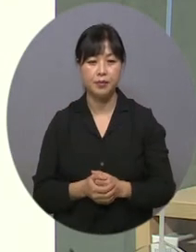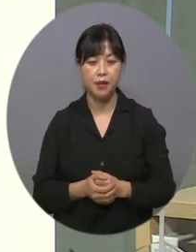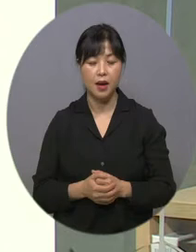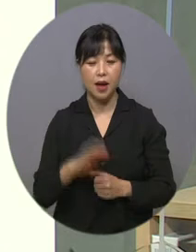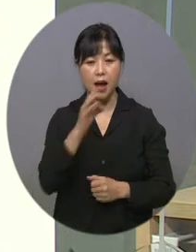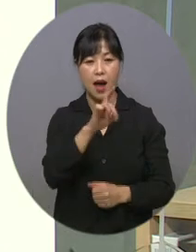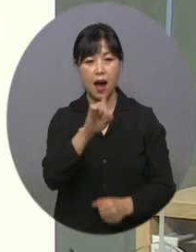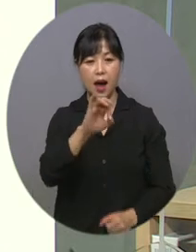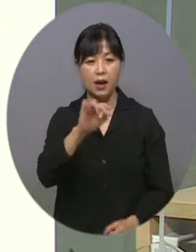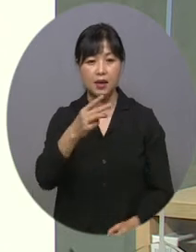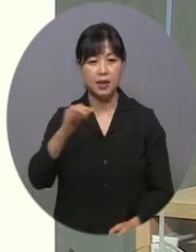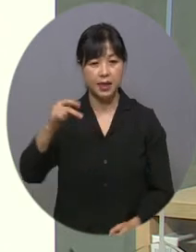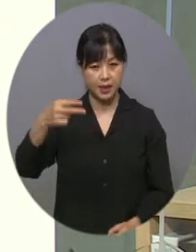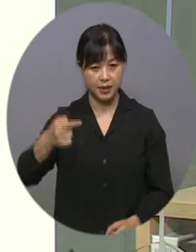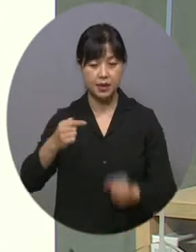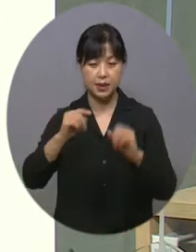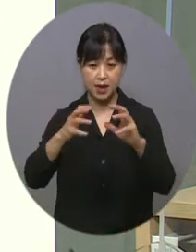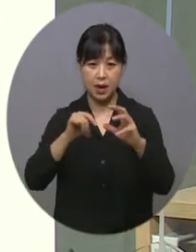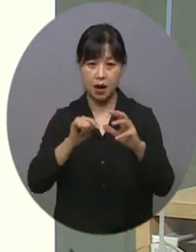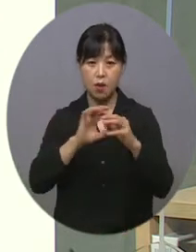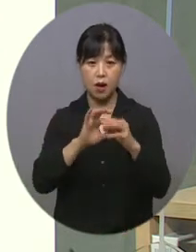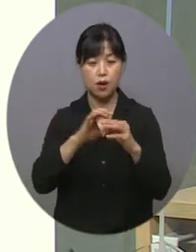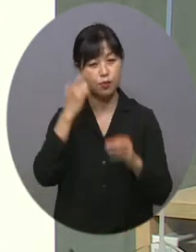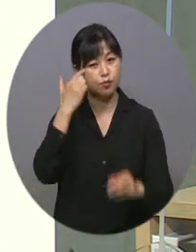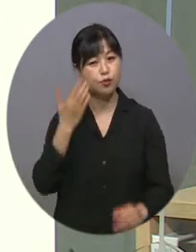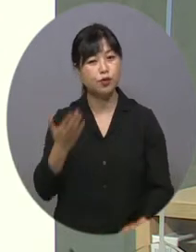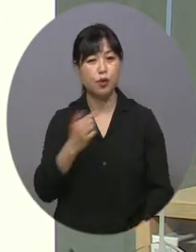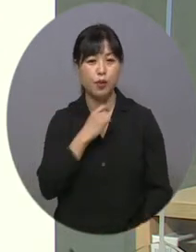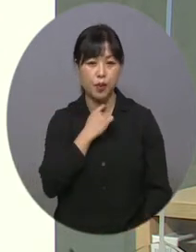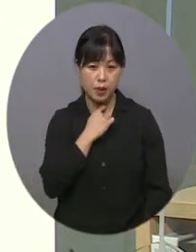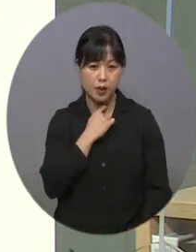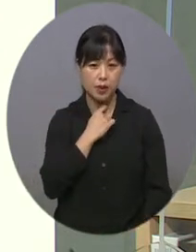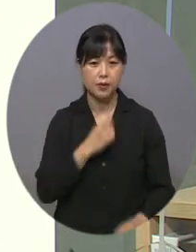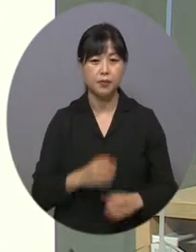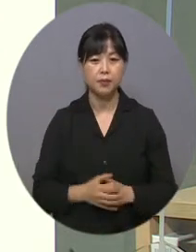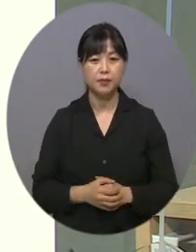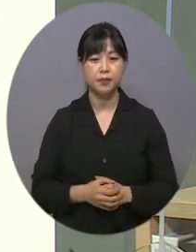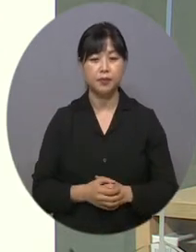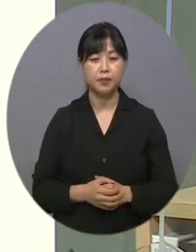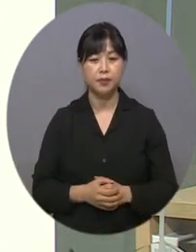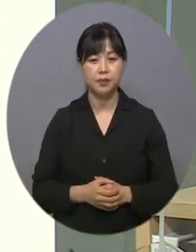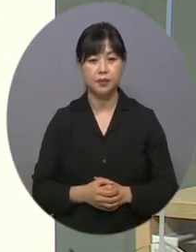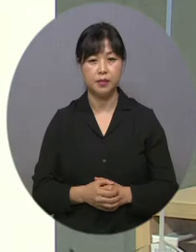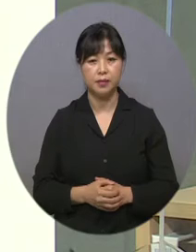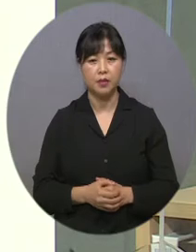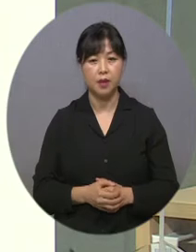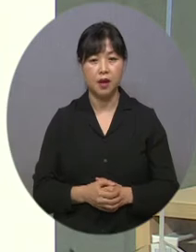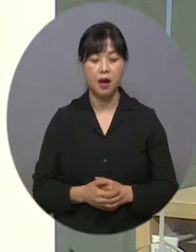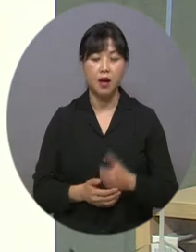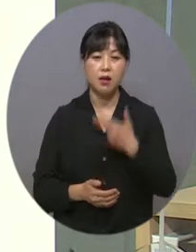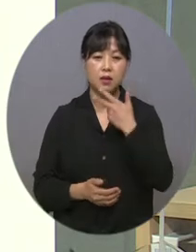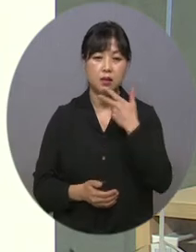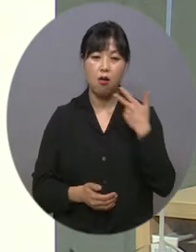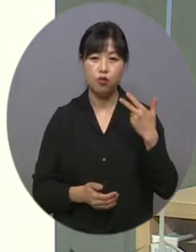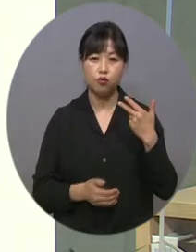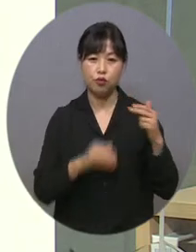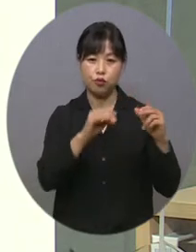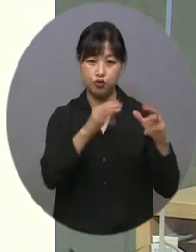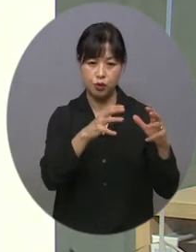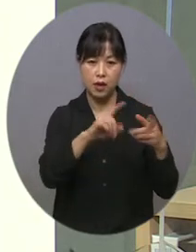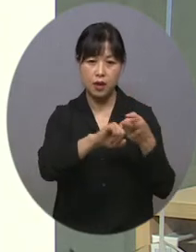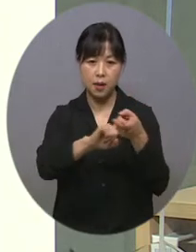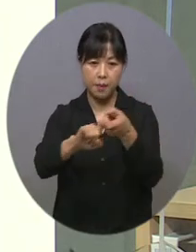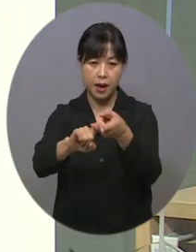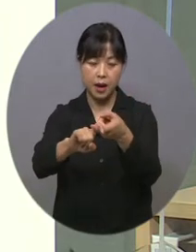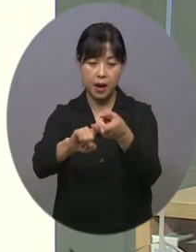나왔으니까 얘기를 좀 여쭤보겠는데 네네. 아일랜드라는 나라가 그 영연방 어떤